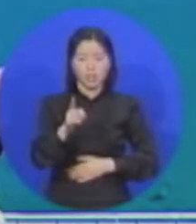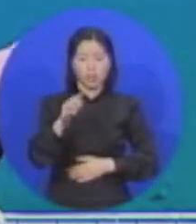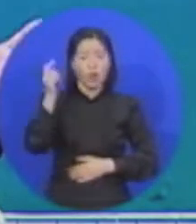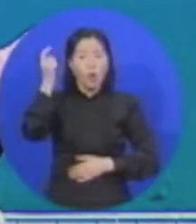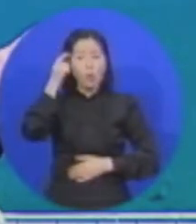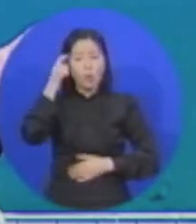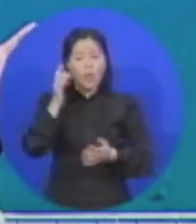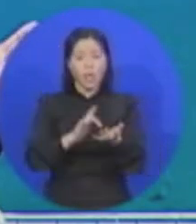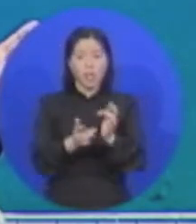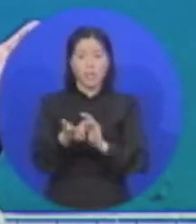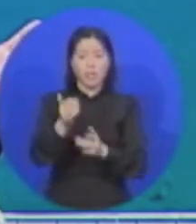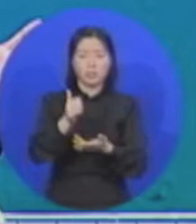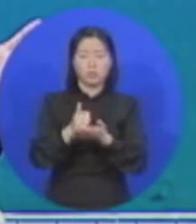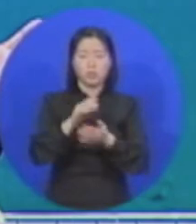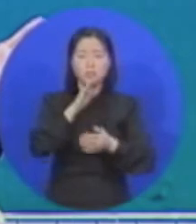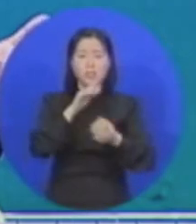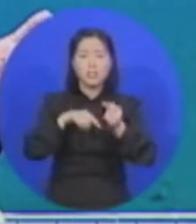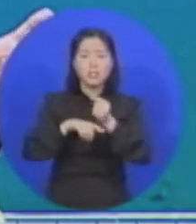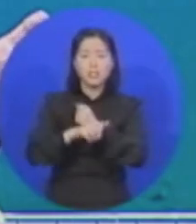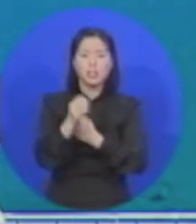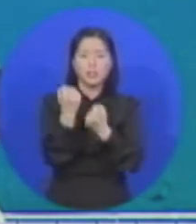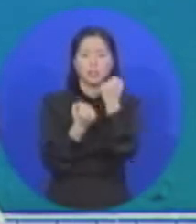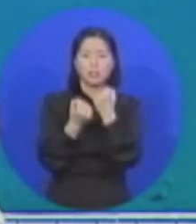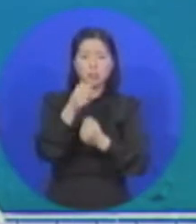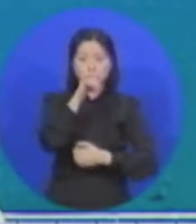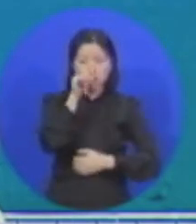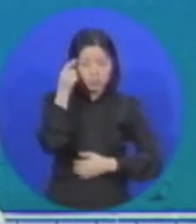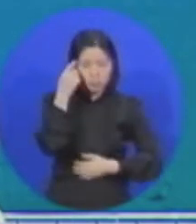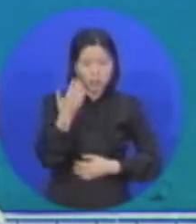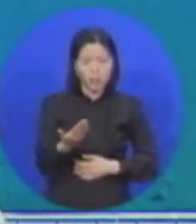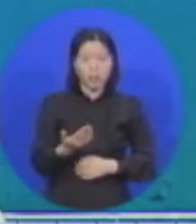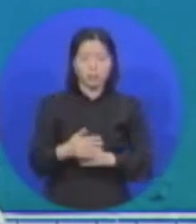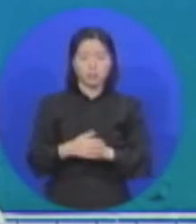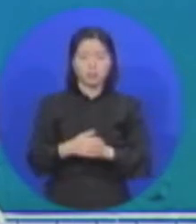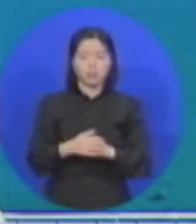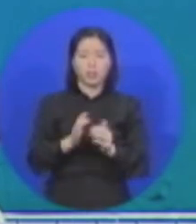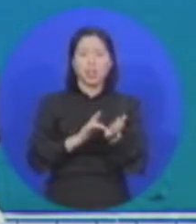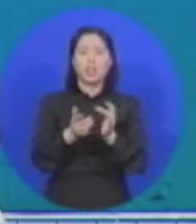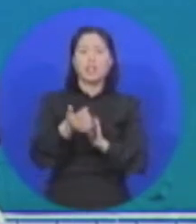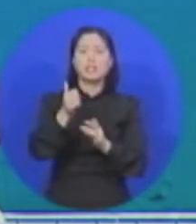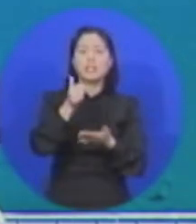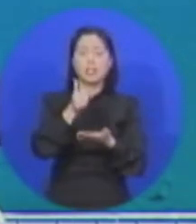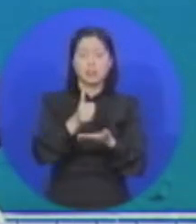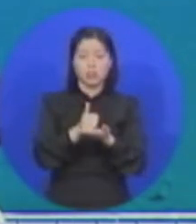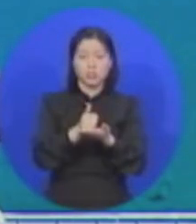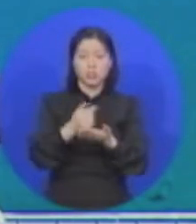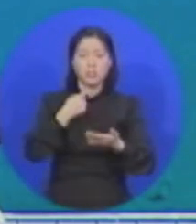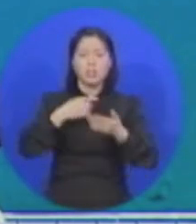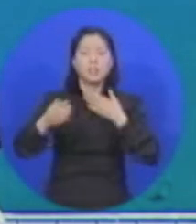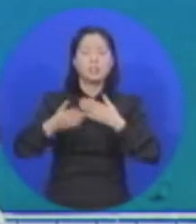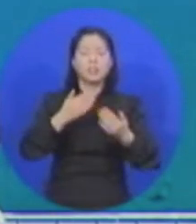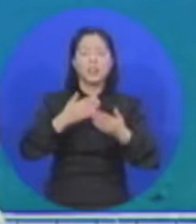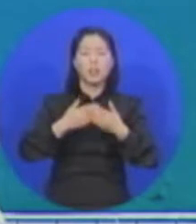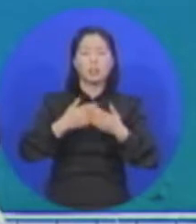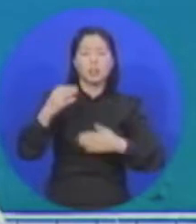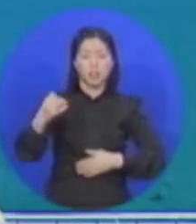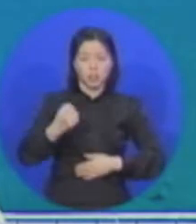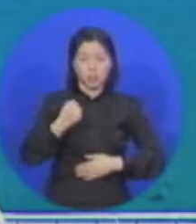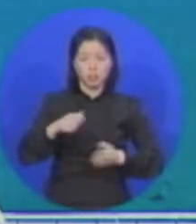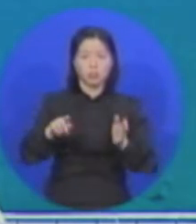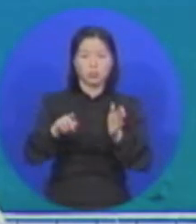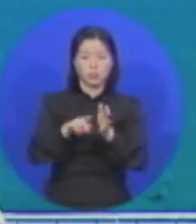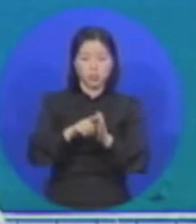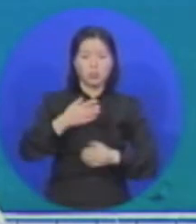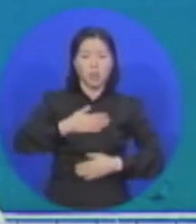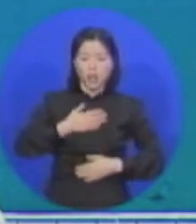진리라고 설명을 했을까 예수님을 체험을 가지고 믿고 알려고 하지 말라는